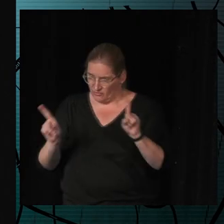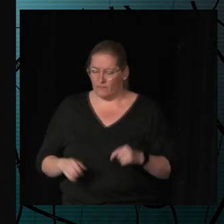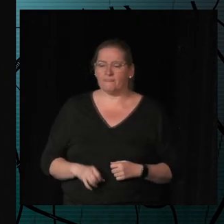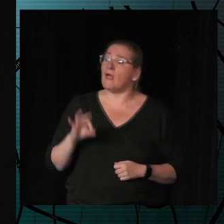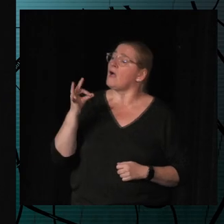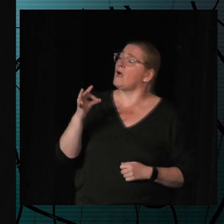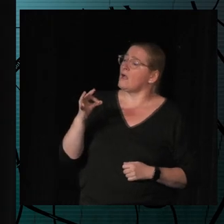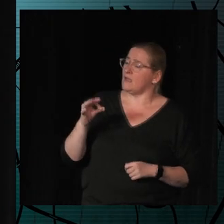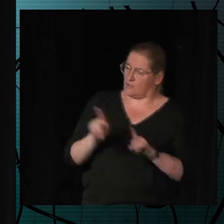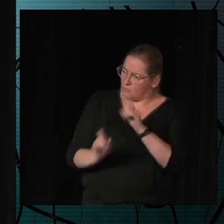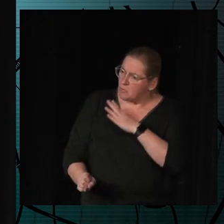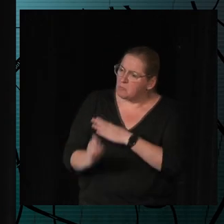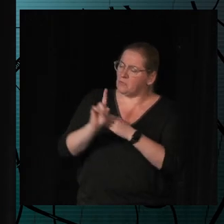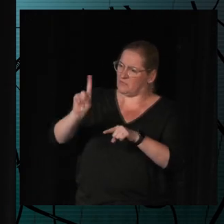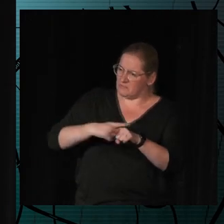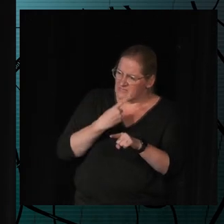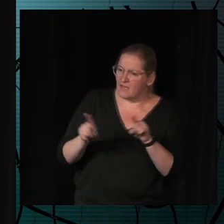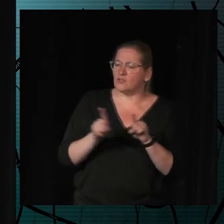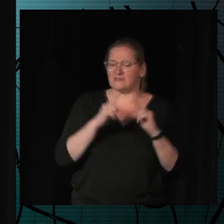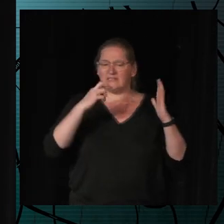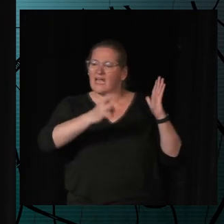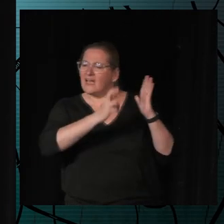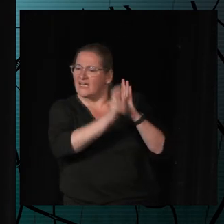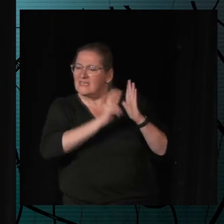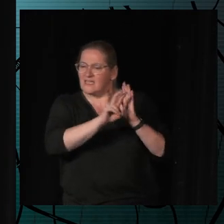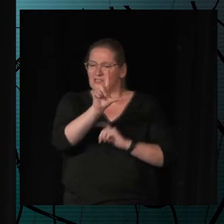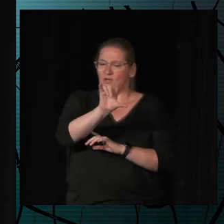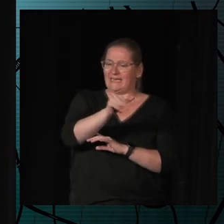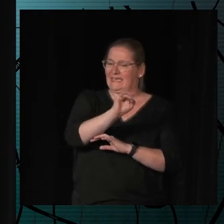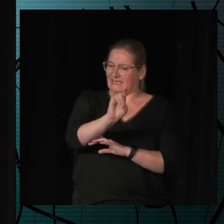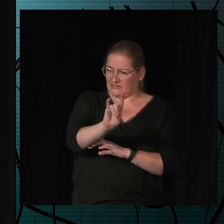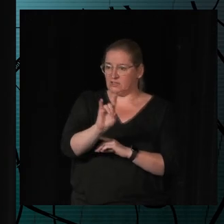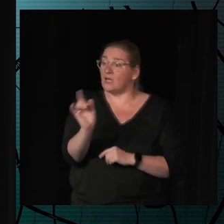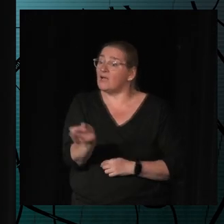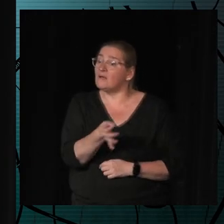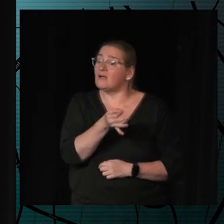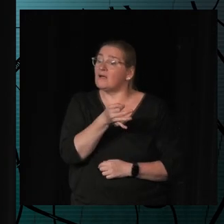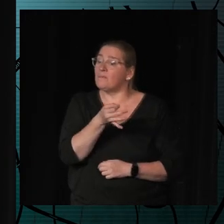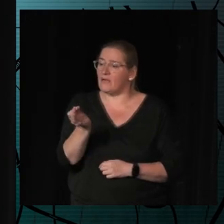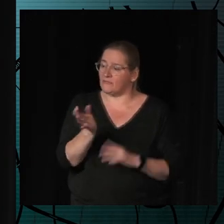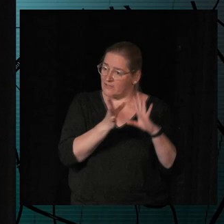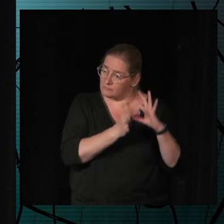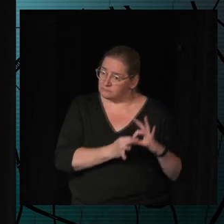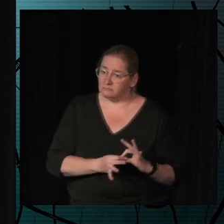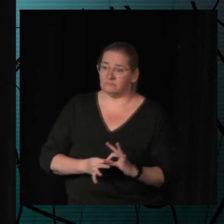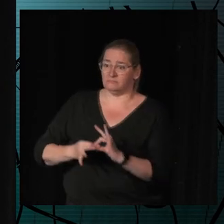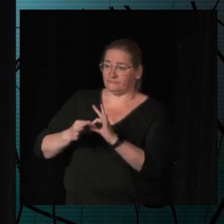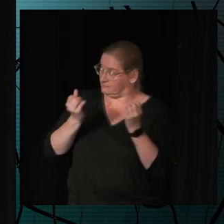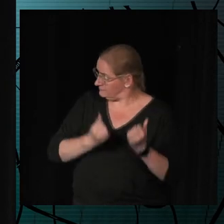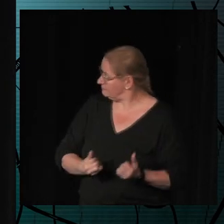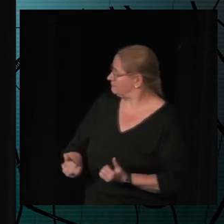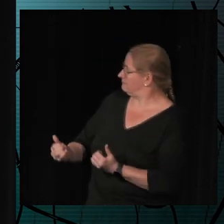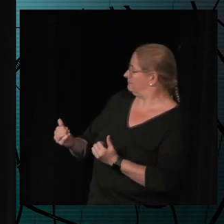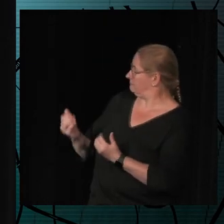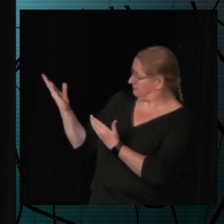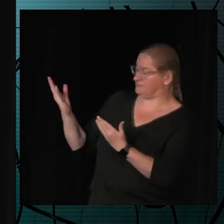cadre Patrick tout à l'heure tu parlais de bizarrerie et de Lynch donc ça nous fait un pont parfait entre ce sujet et Alan Wake 2 est-ce qu'on peut passer le